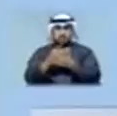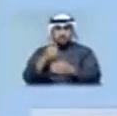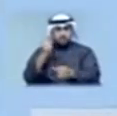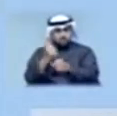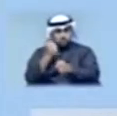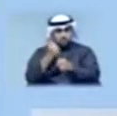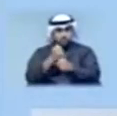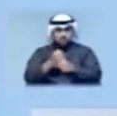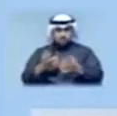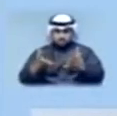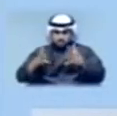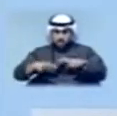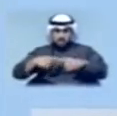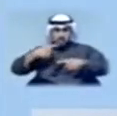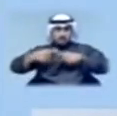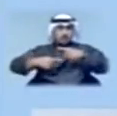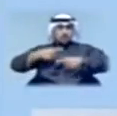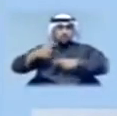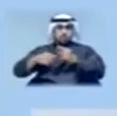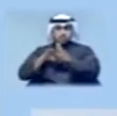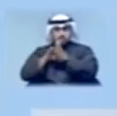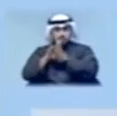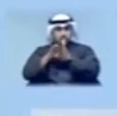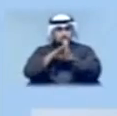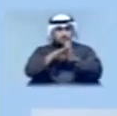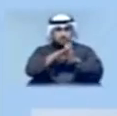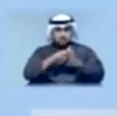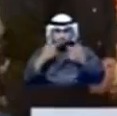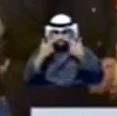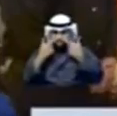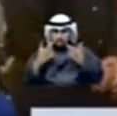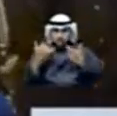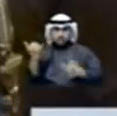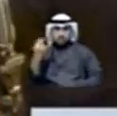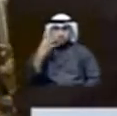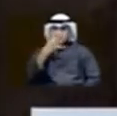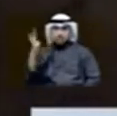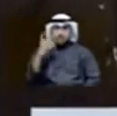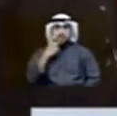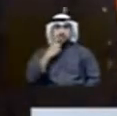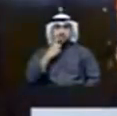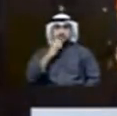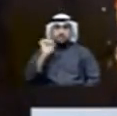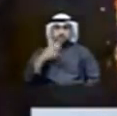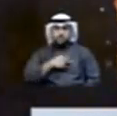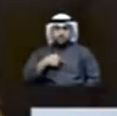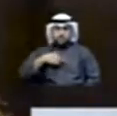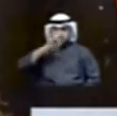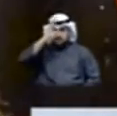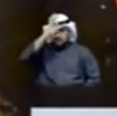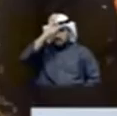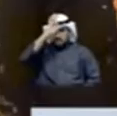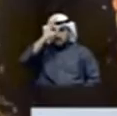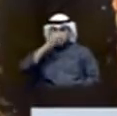وعمل دؤوب وعطاء متواصل خلال فترة عمله على مدى 40 عاما في خدمة الوطن وأمان